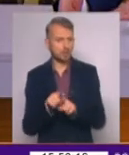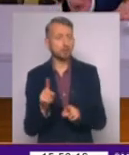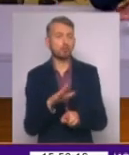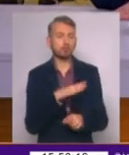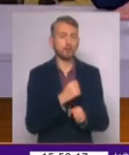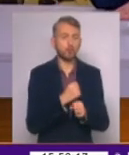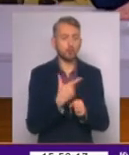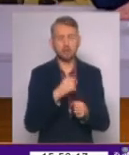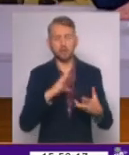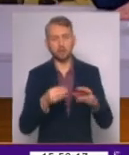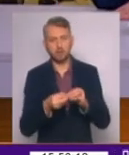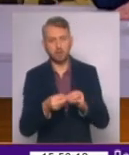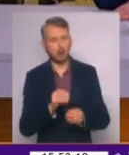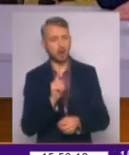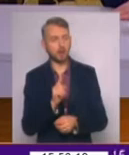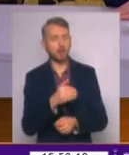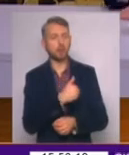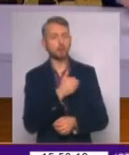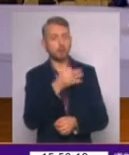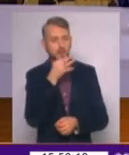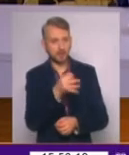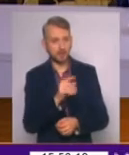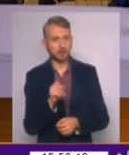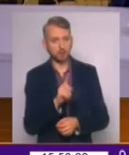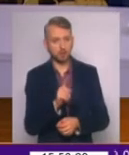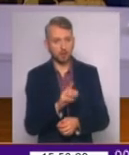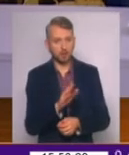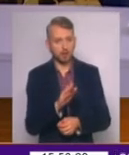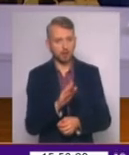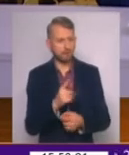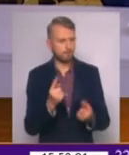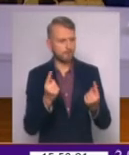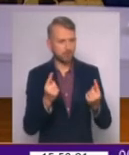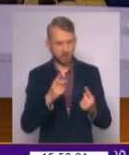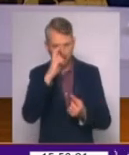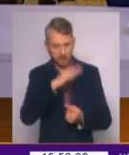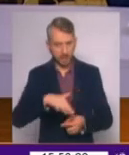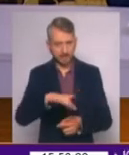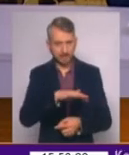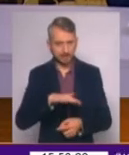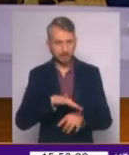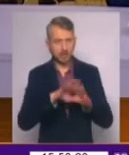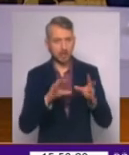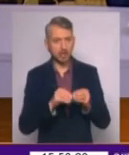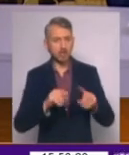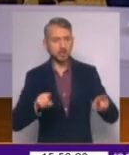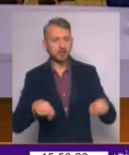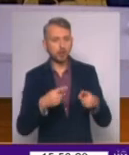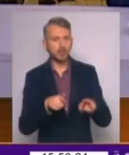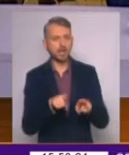зроблено, де результати. Але хочу вам сказати так, що в масштабах країни взагалі от створення